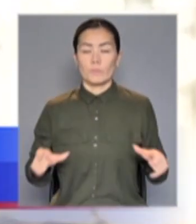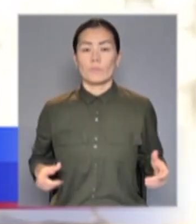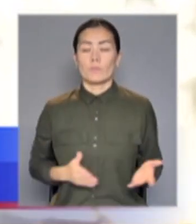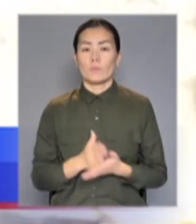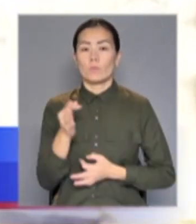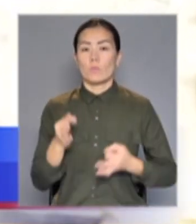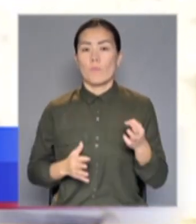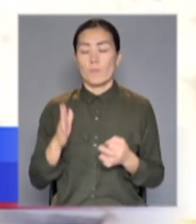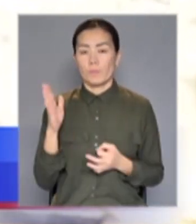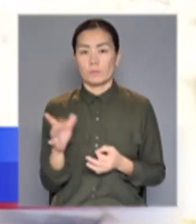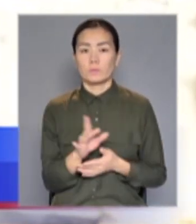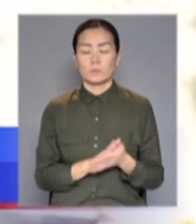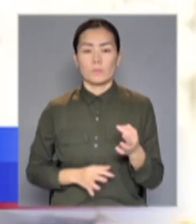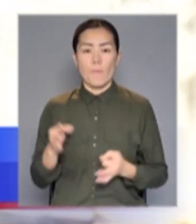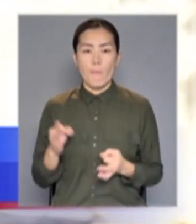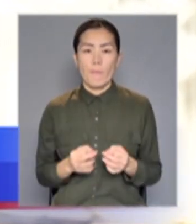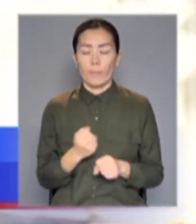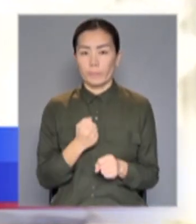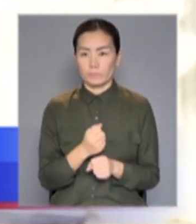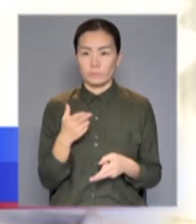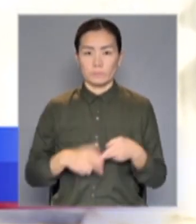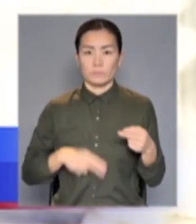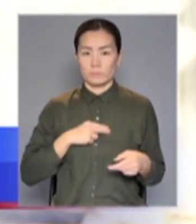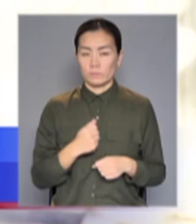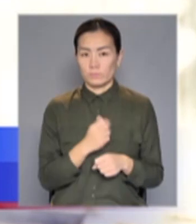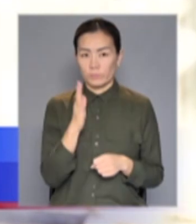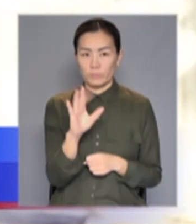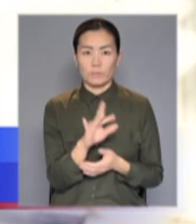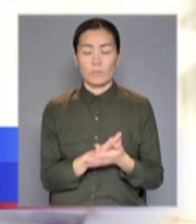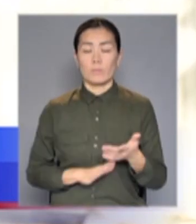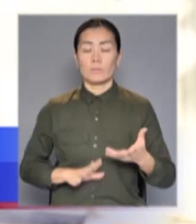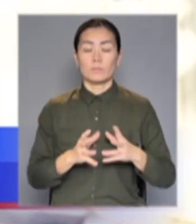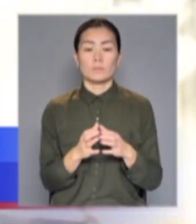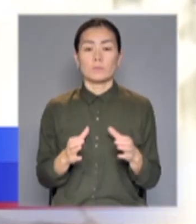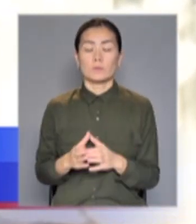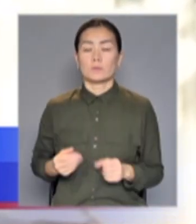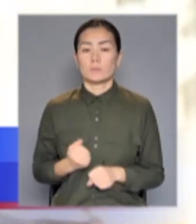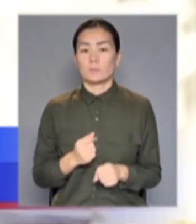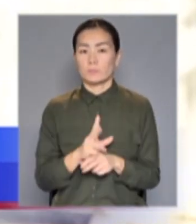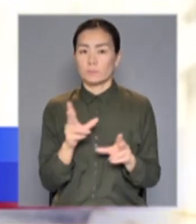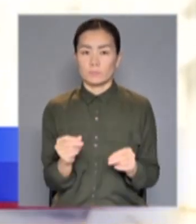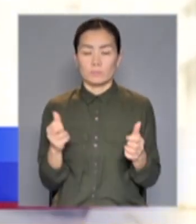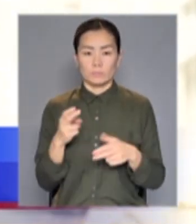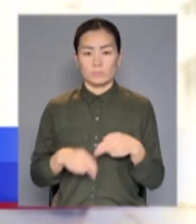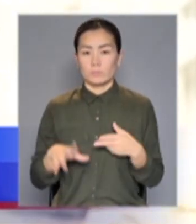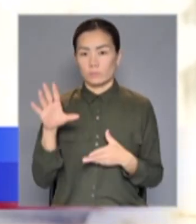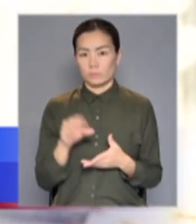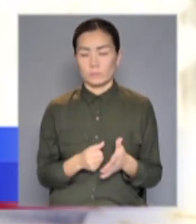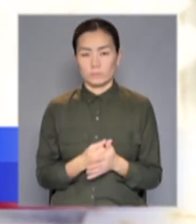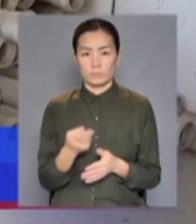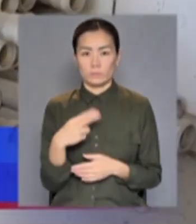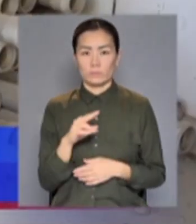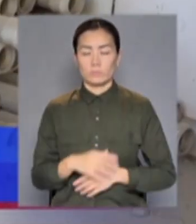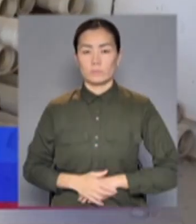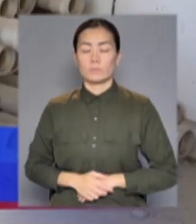обратятся в суд обя завершить работы тем не менее подрядная компания обещает завершить ВС До